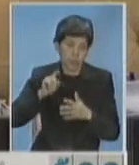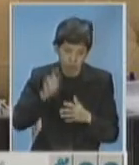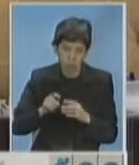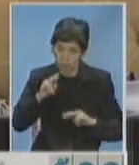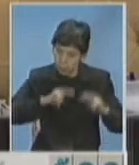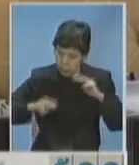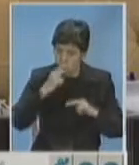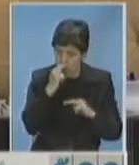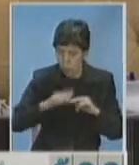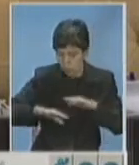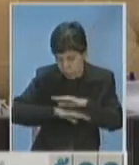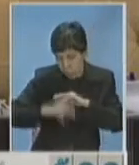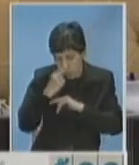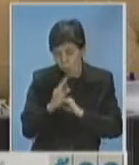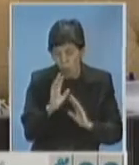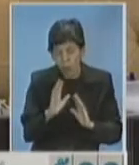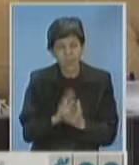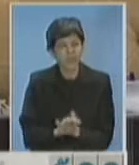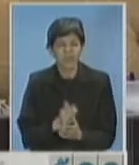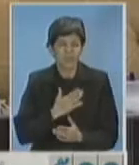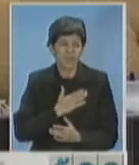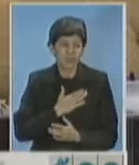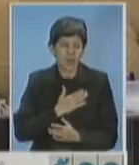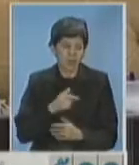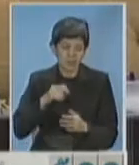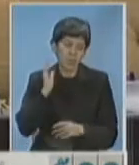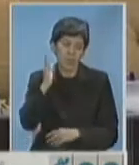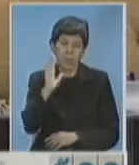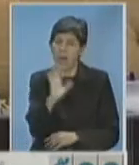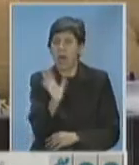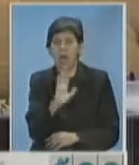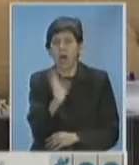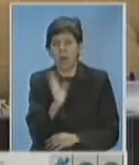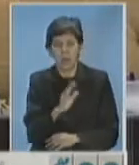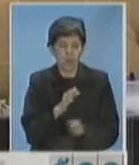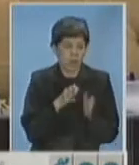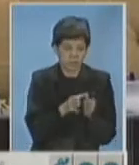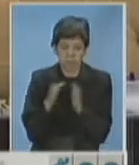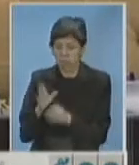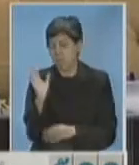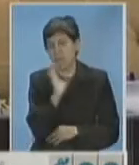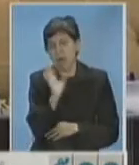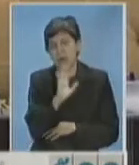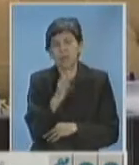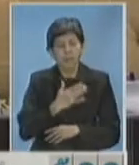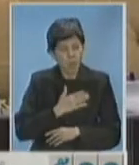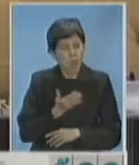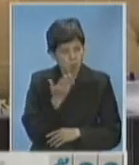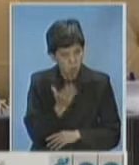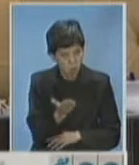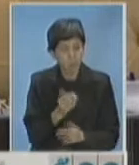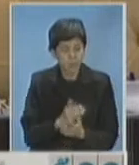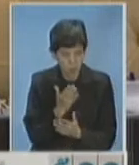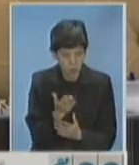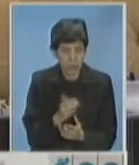องมีการพิสูจน์กันอีกเยอะแยะเพราะฉะนั้นอย่าเอามาพูดโดยเดี๋ยวจะเป็นการใส่ร้ายนะครับเพราะฉะนั้นขอความกรุณาครับ